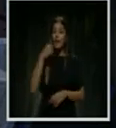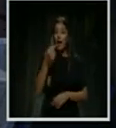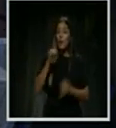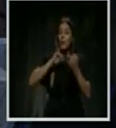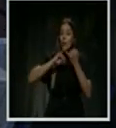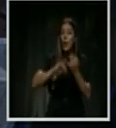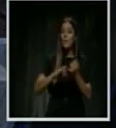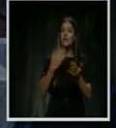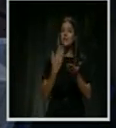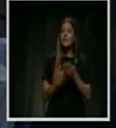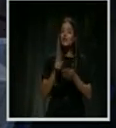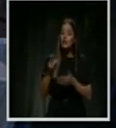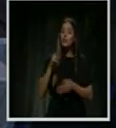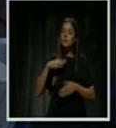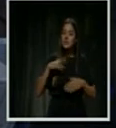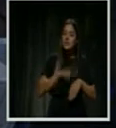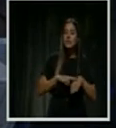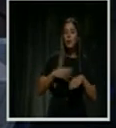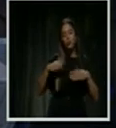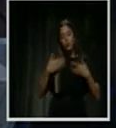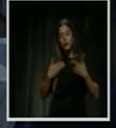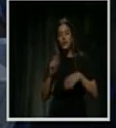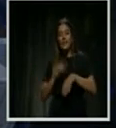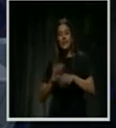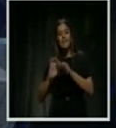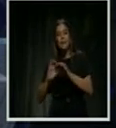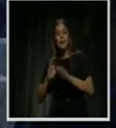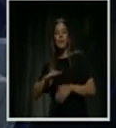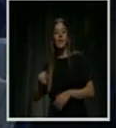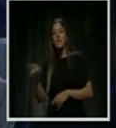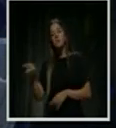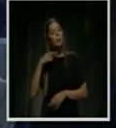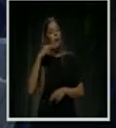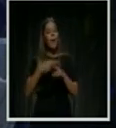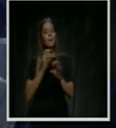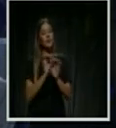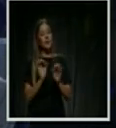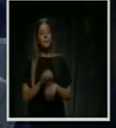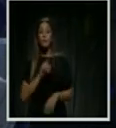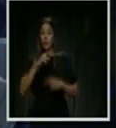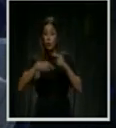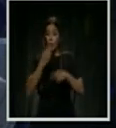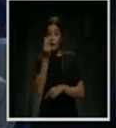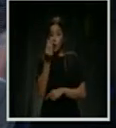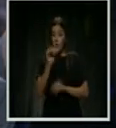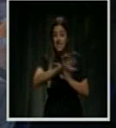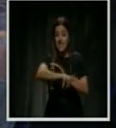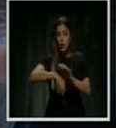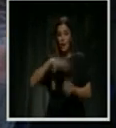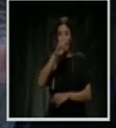jibqa' jimpika magħhom u jgħaddihom biżmien. L-erba' mit miljun li sarqulna ħan ikkonkludi minn